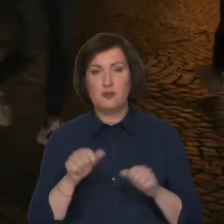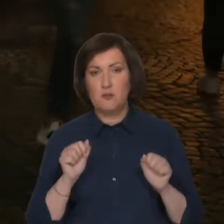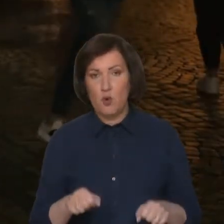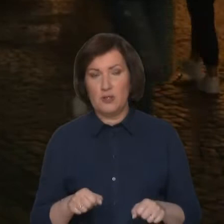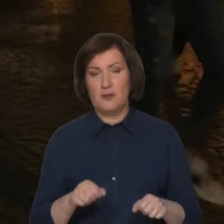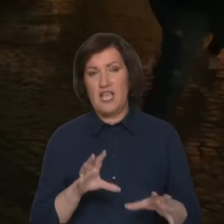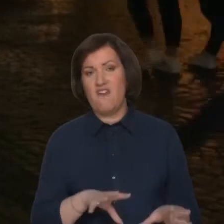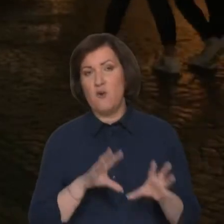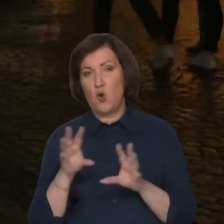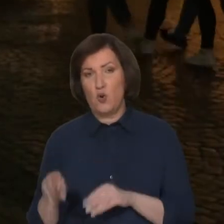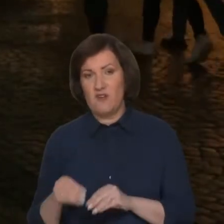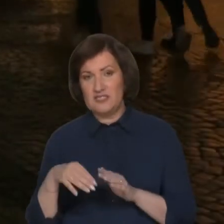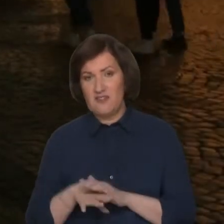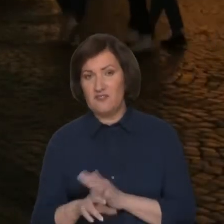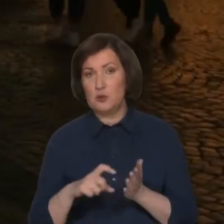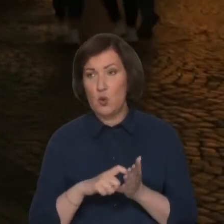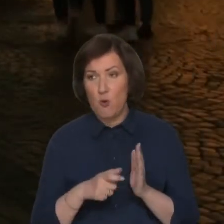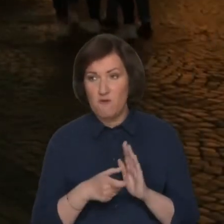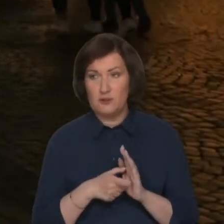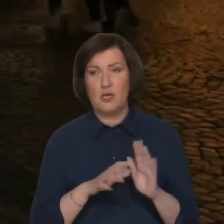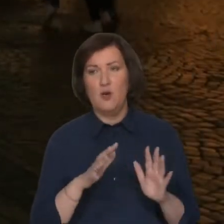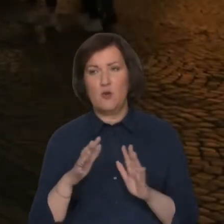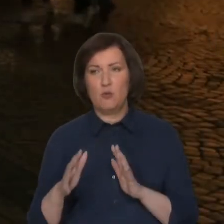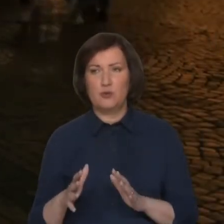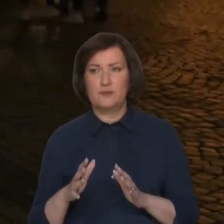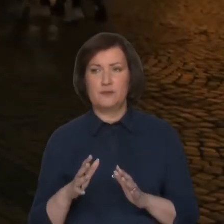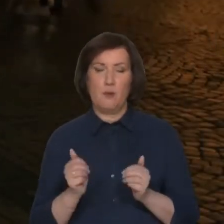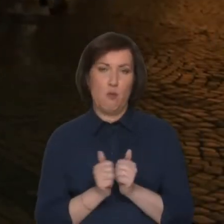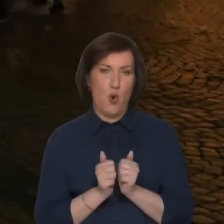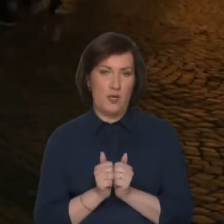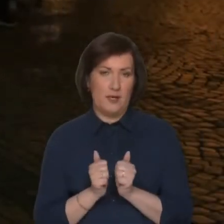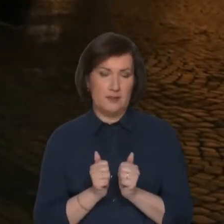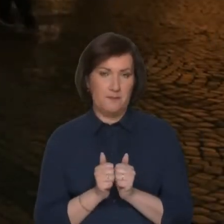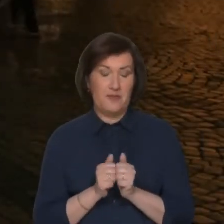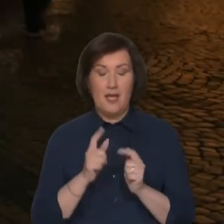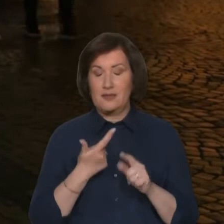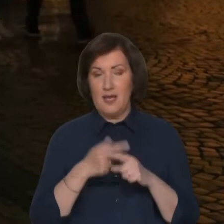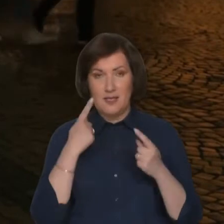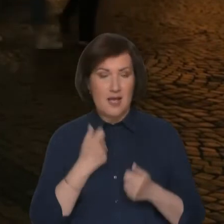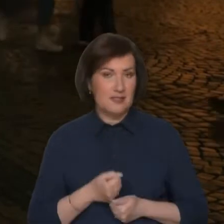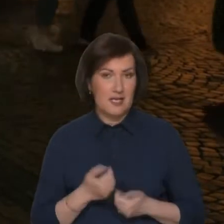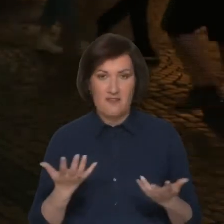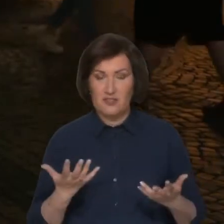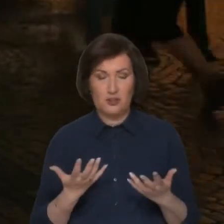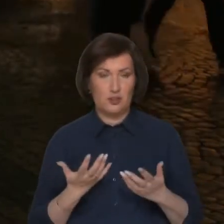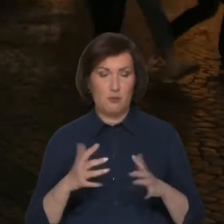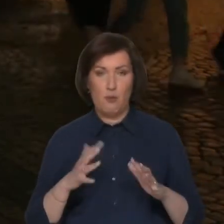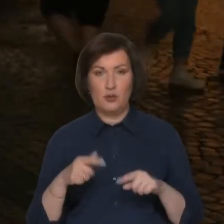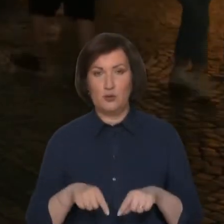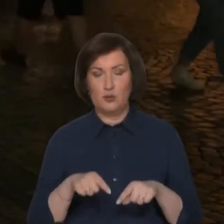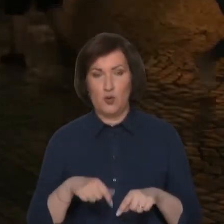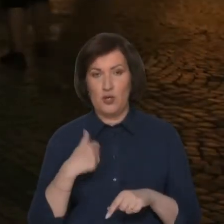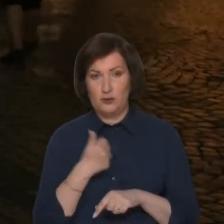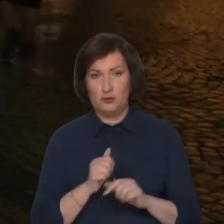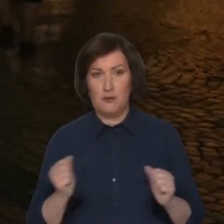змогли евакуюватися у сховище, події всі відбуваються поряд. Найяскравішими події цьогорічного